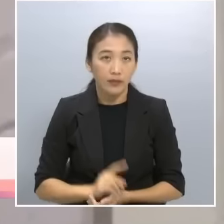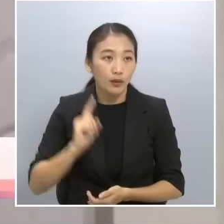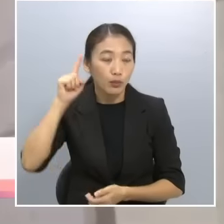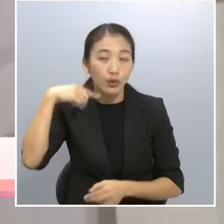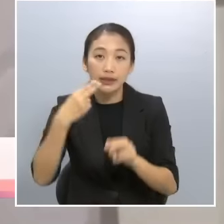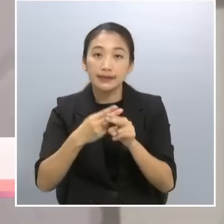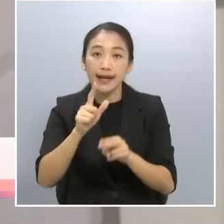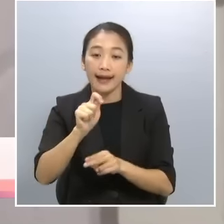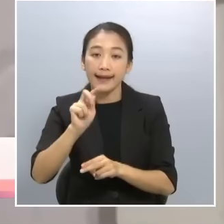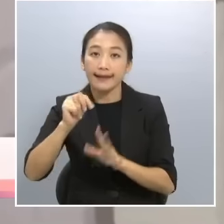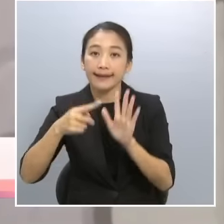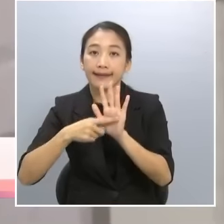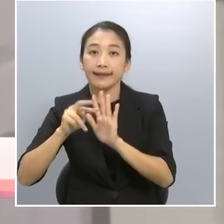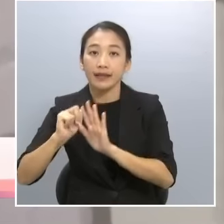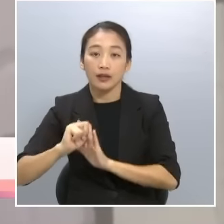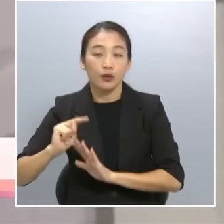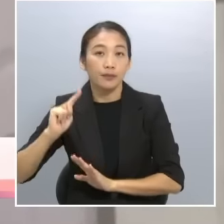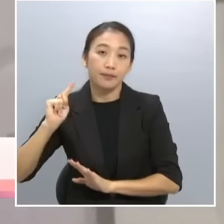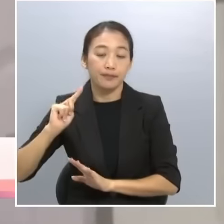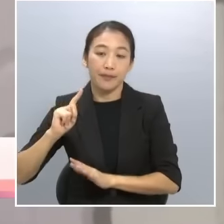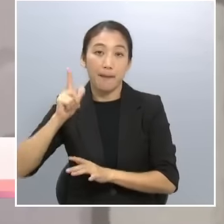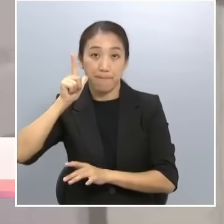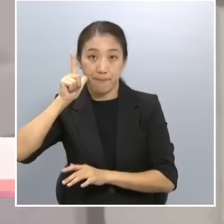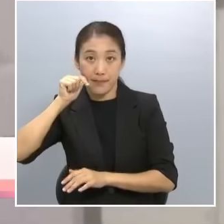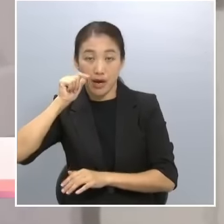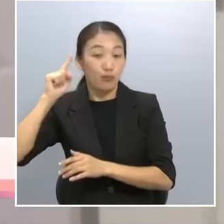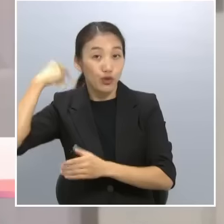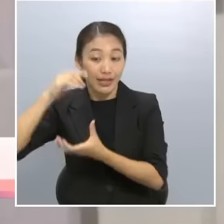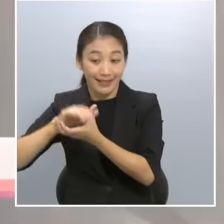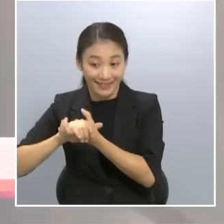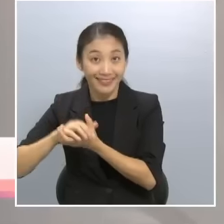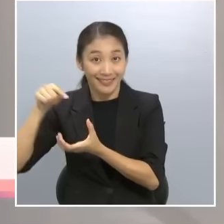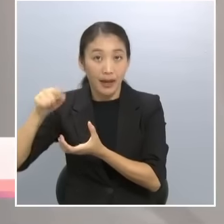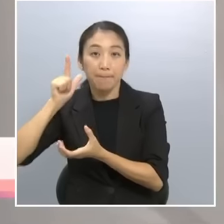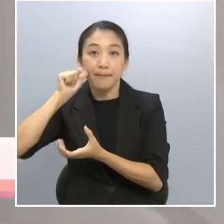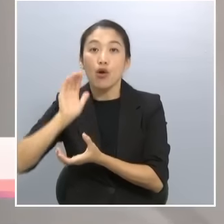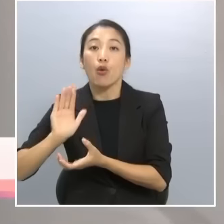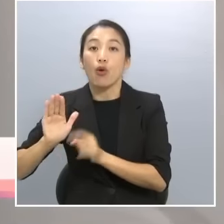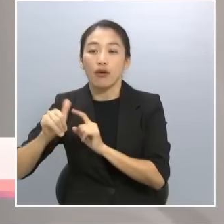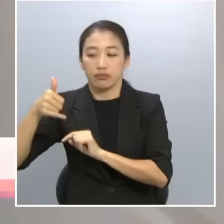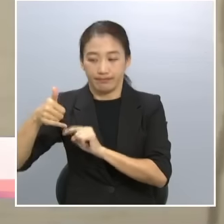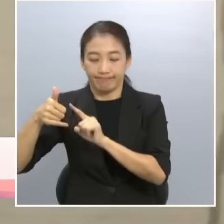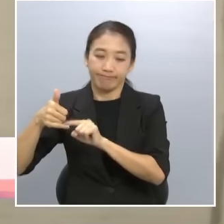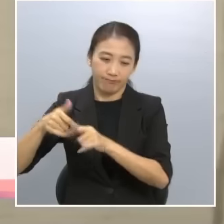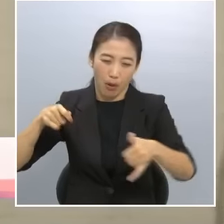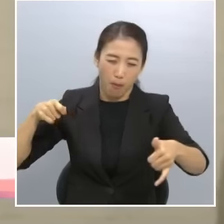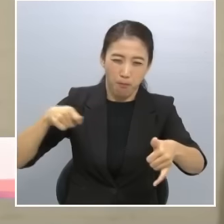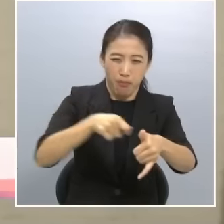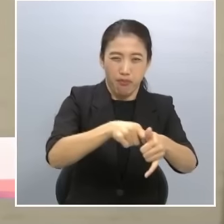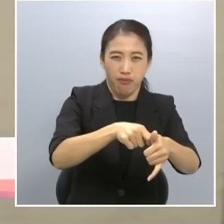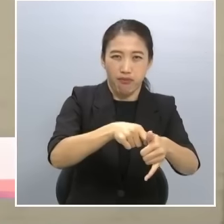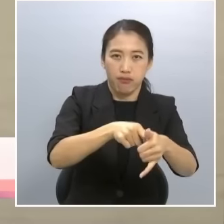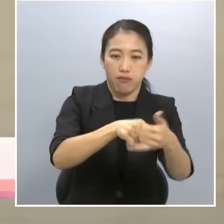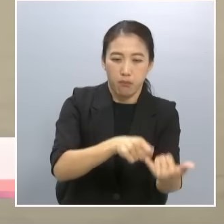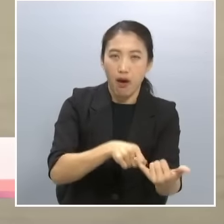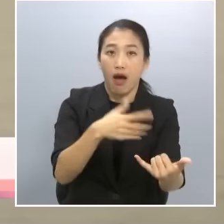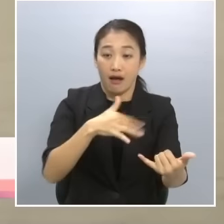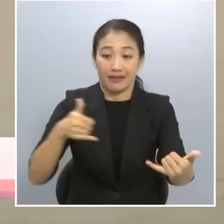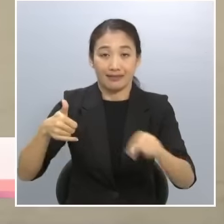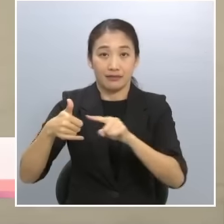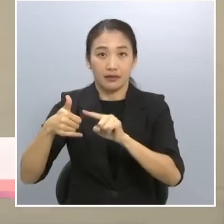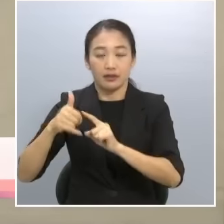นก่อเหตุหลังถูกตำรวจควบคุมตัวก็ส่งไปทำแผลที่โรงพยาบาลหลังจากนั้นพาไปสอบปากคำที่สภ.บางกรว